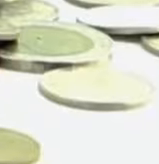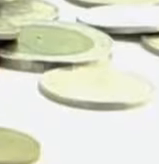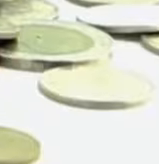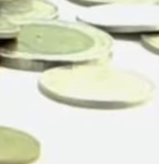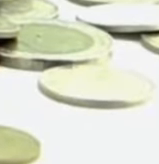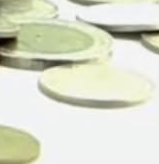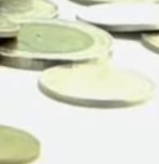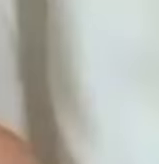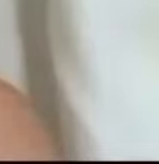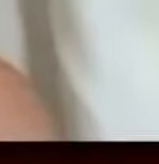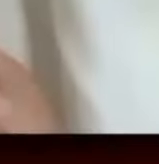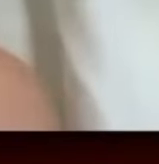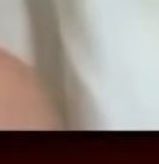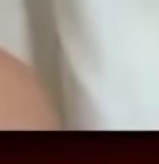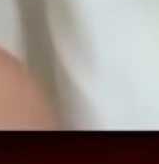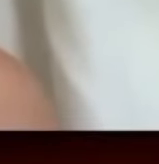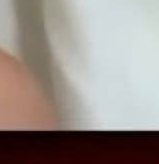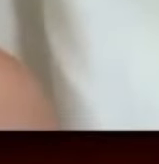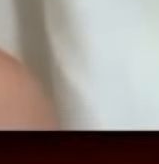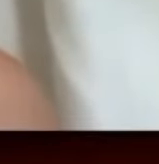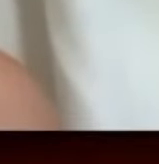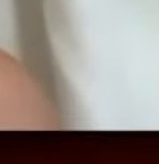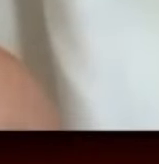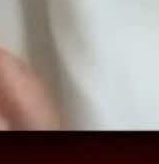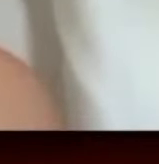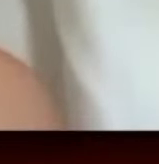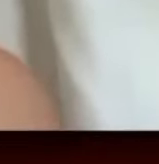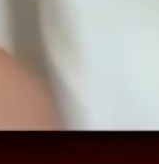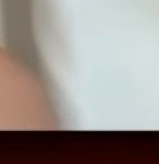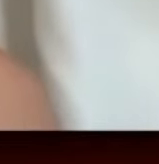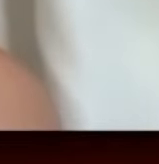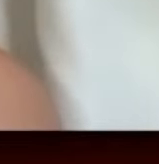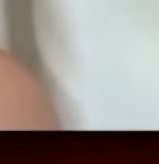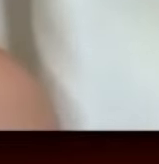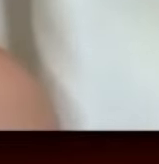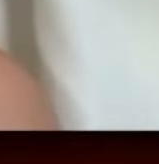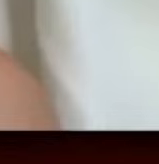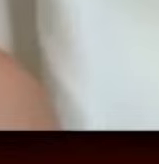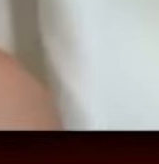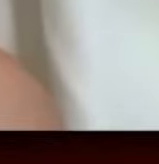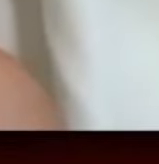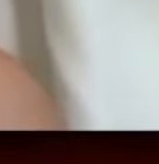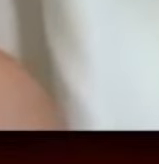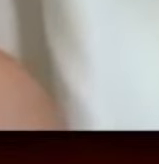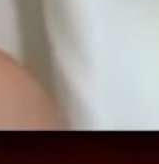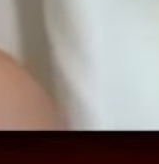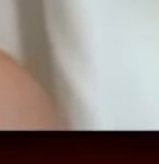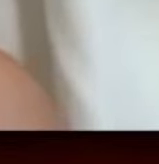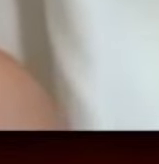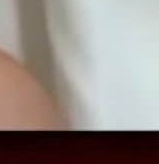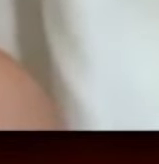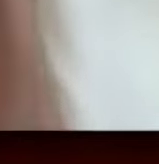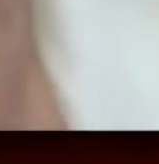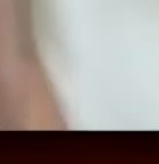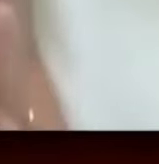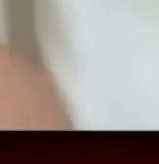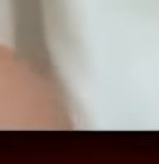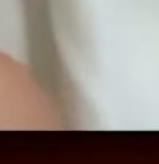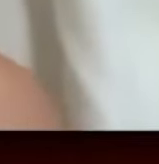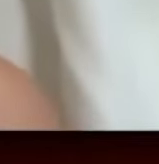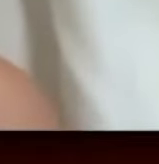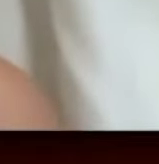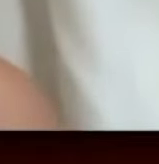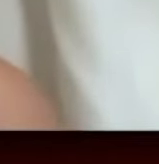pondo. Yung pagbabudget, yung budget may proseso, di ba? Merong preparation, may planning, merong legislation, merong execution,